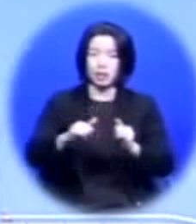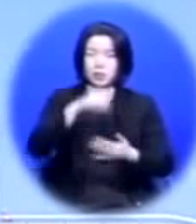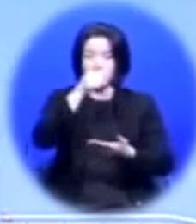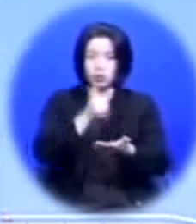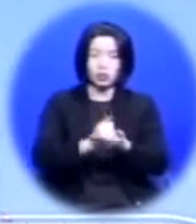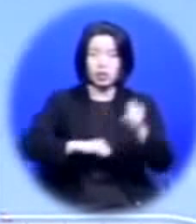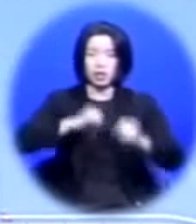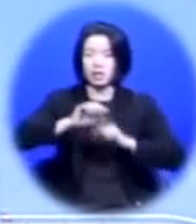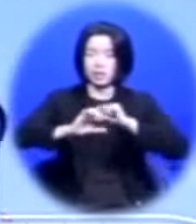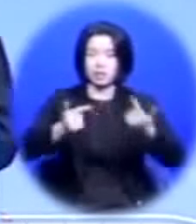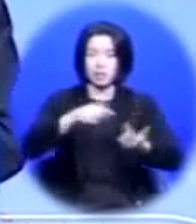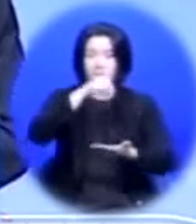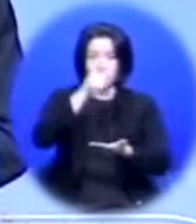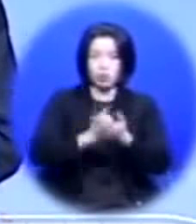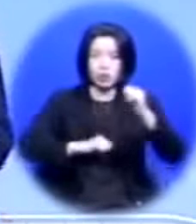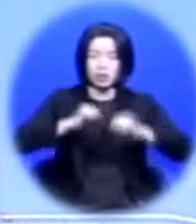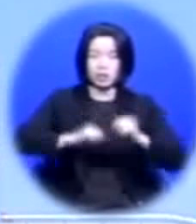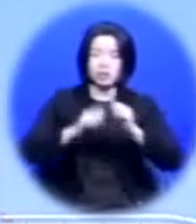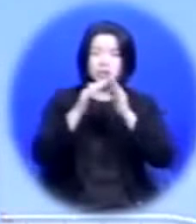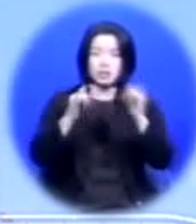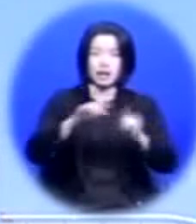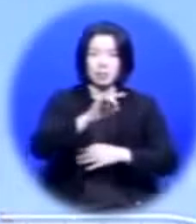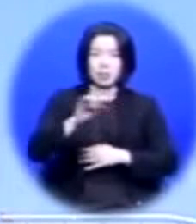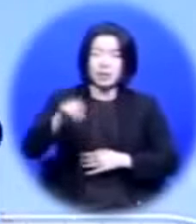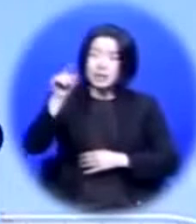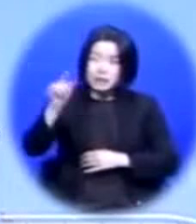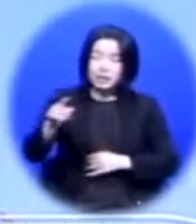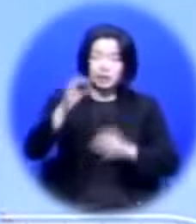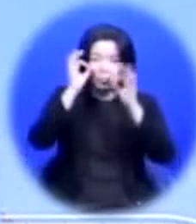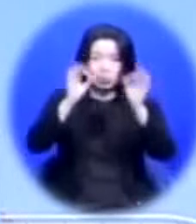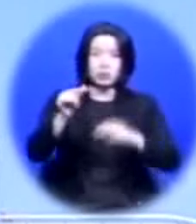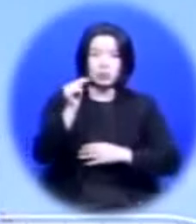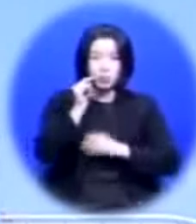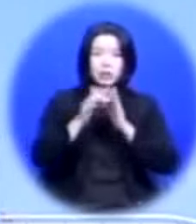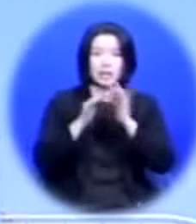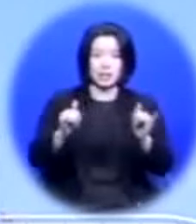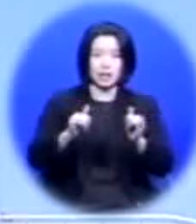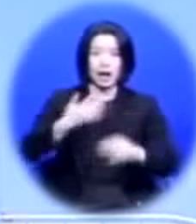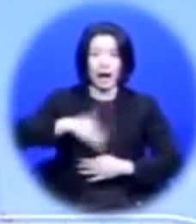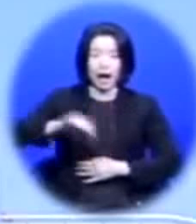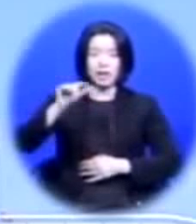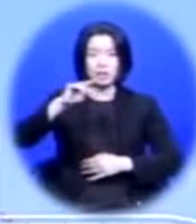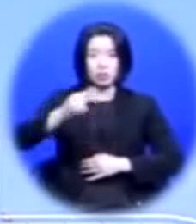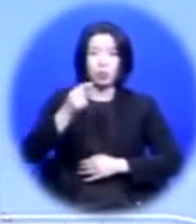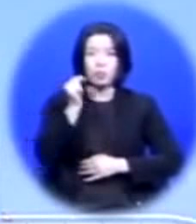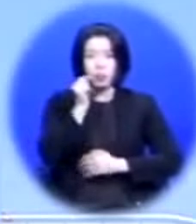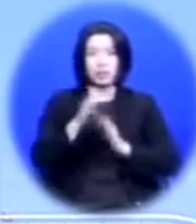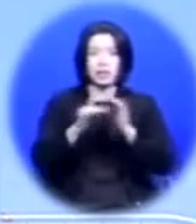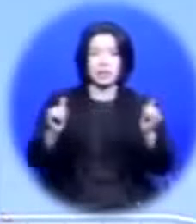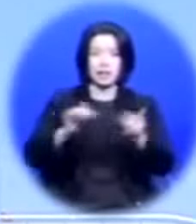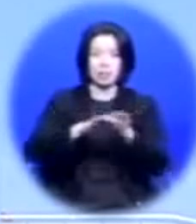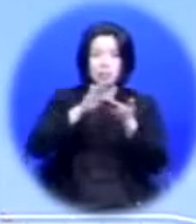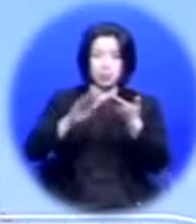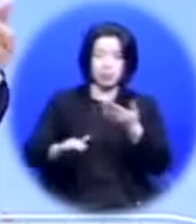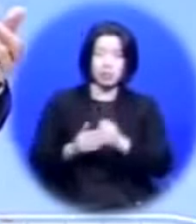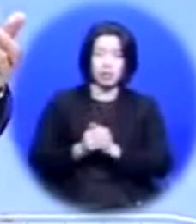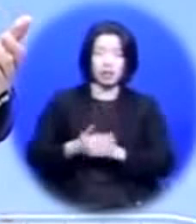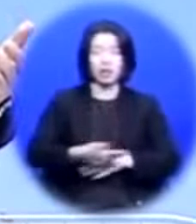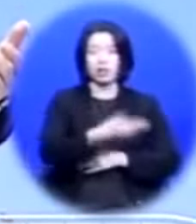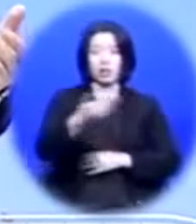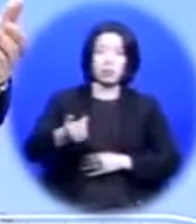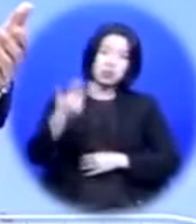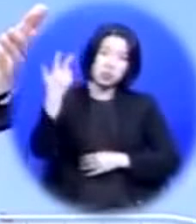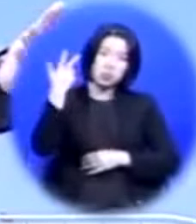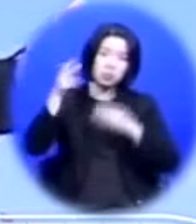않습니다 죄를 짓는 사람마다 그를 보지도 못한 사람이고 알지 도 못한 사람입니다 여러분 지난 한